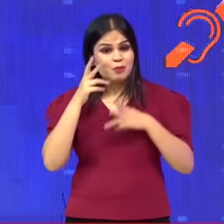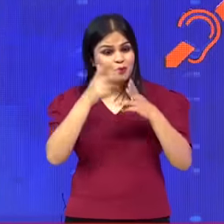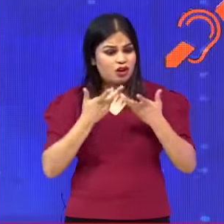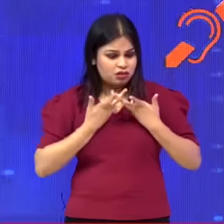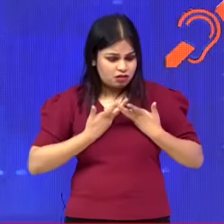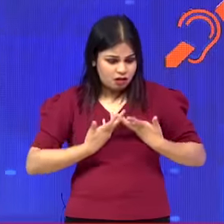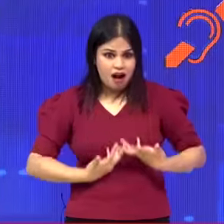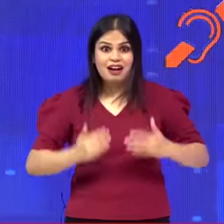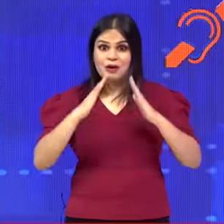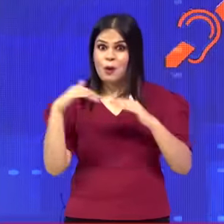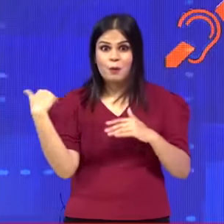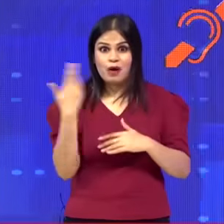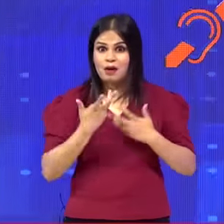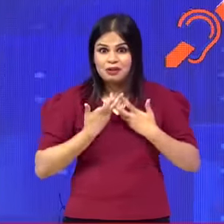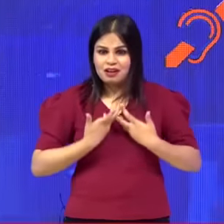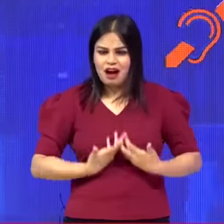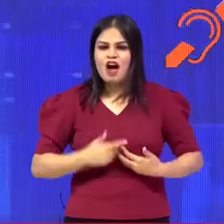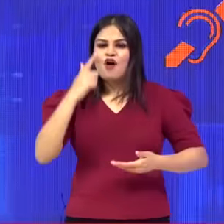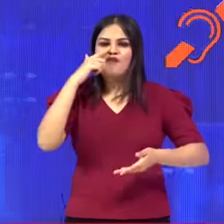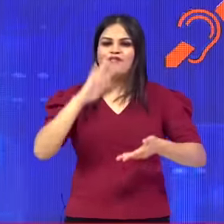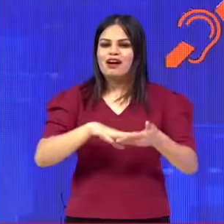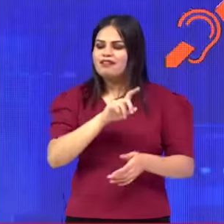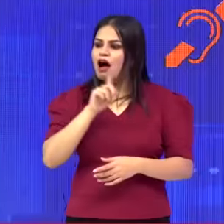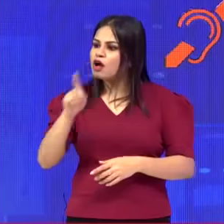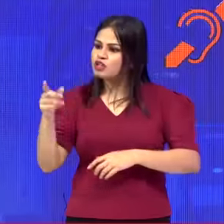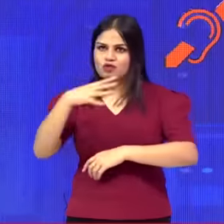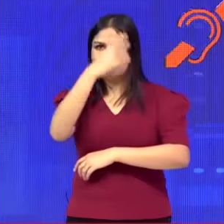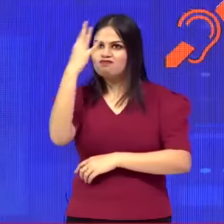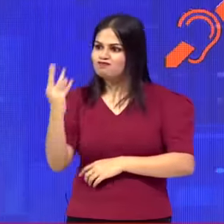यू आर टायर्ड टू कम बैक होम, योर वाइफ विल आस्क यू हाउ इज योर डे,